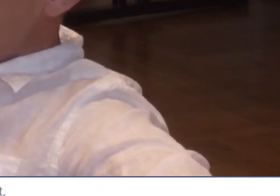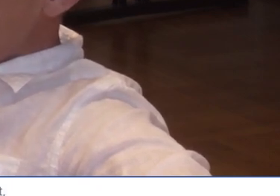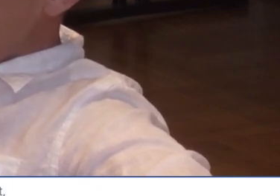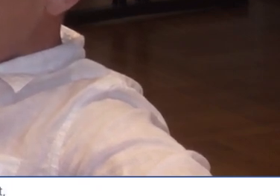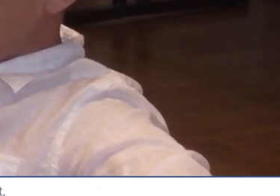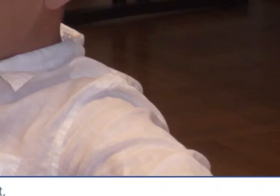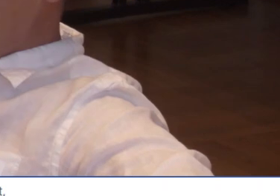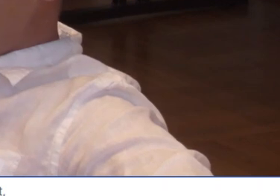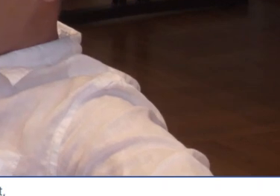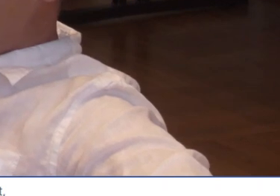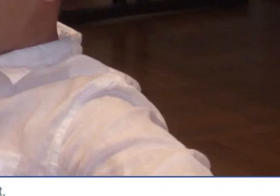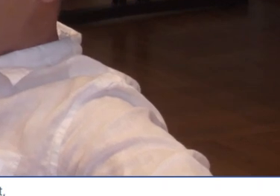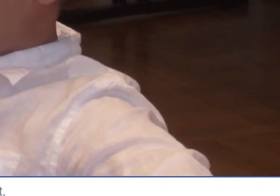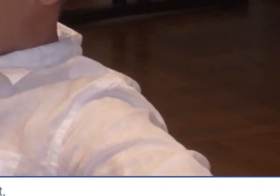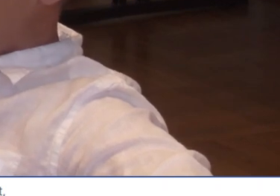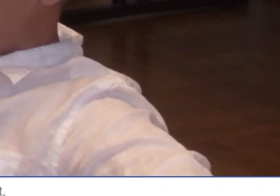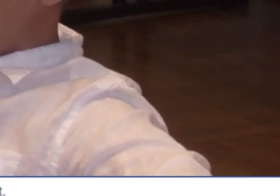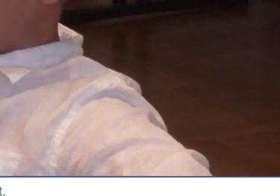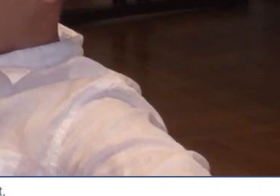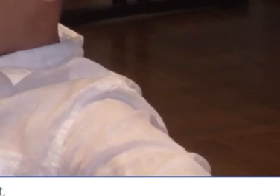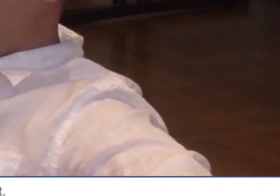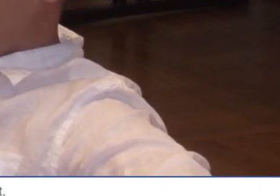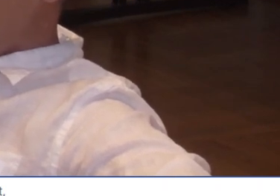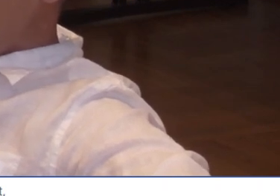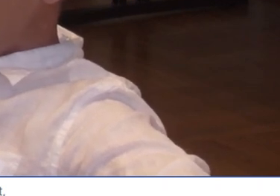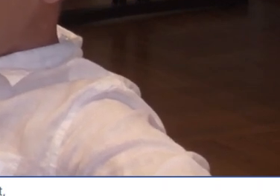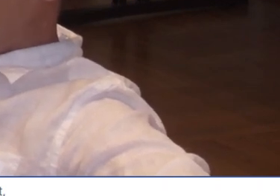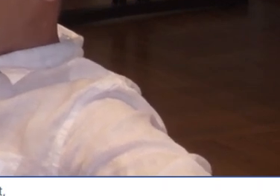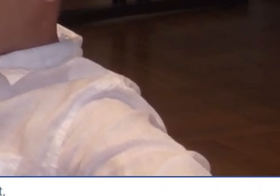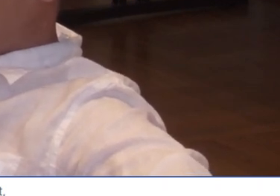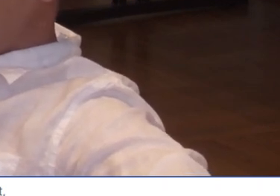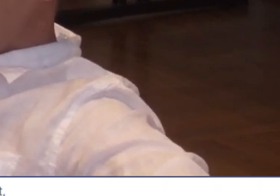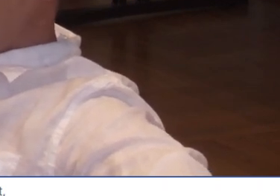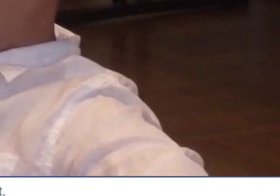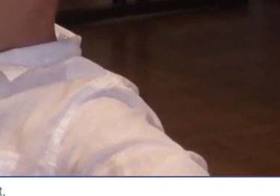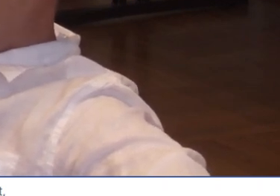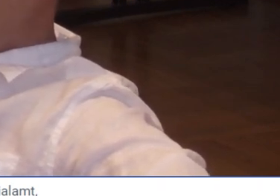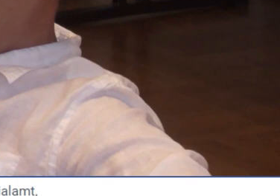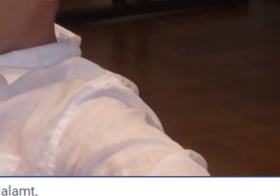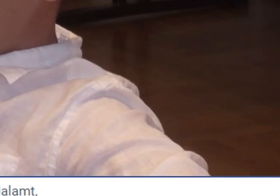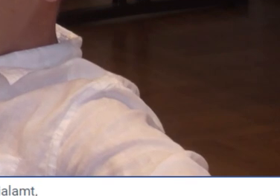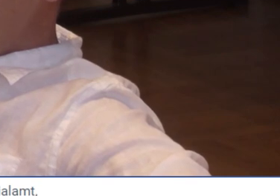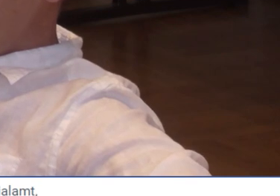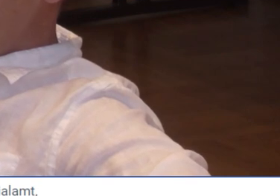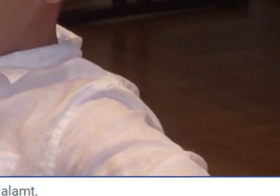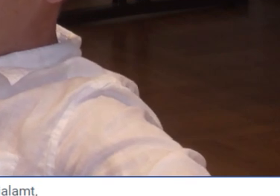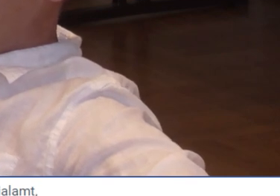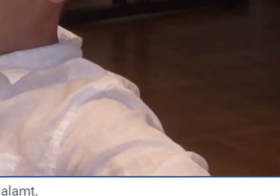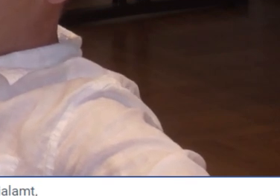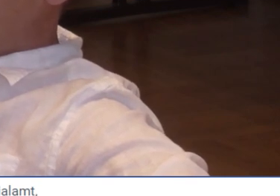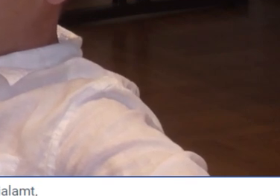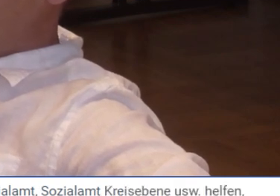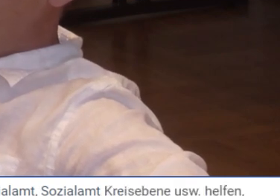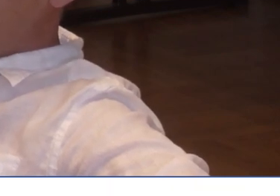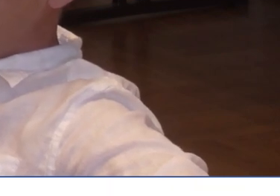weg dann auch vereinfacht wird und das Gerangel welche Behörde ist für welche Hilfe für welches Alter zuständig das